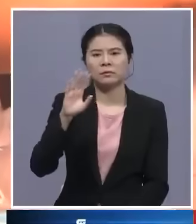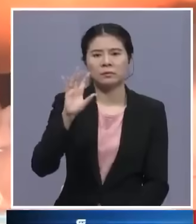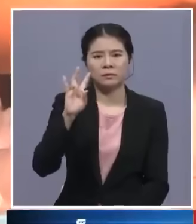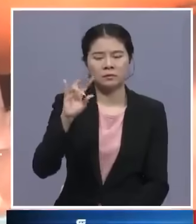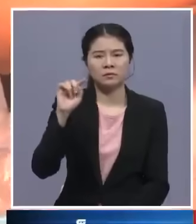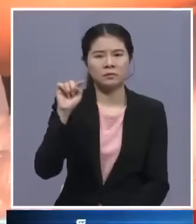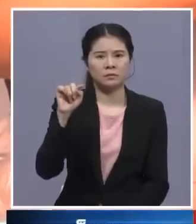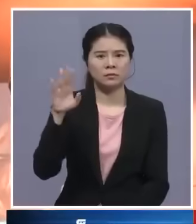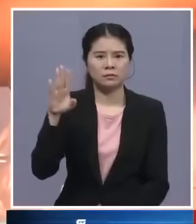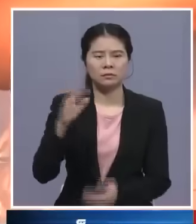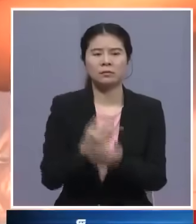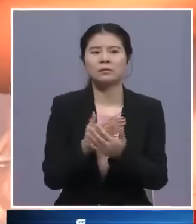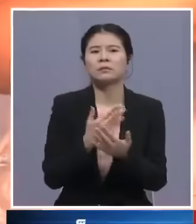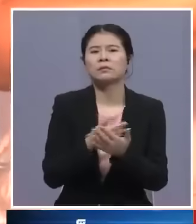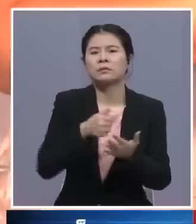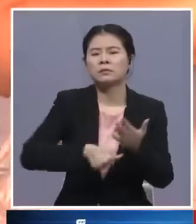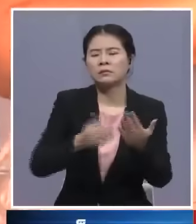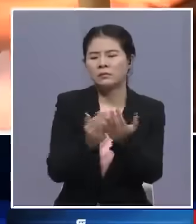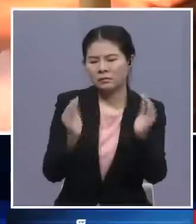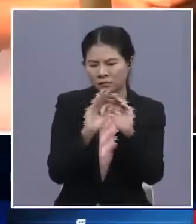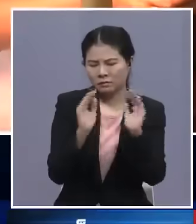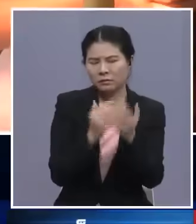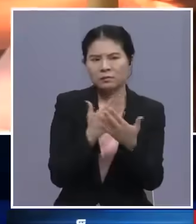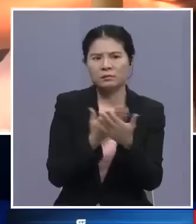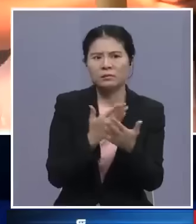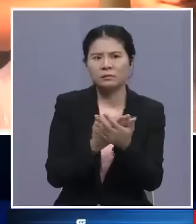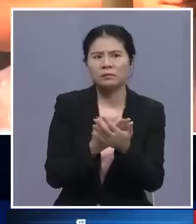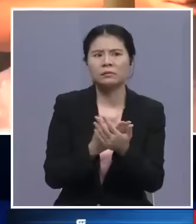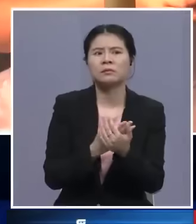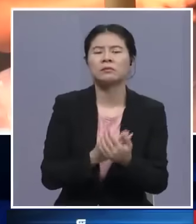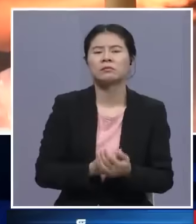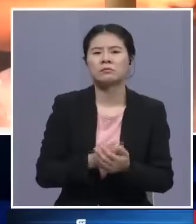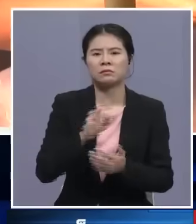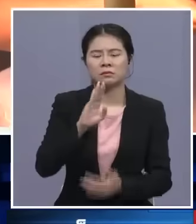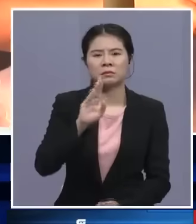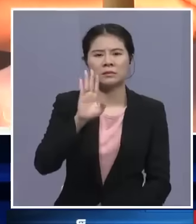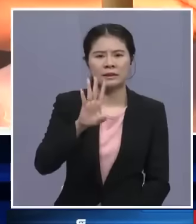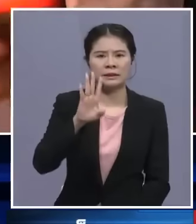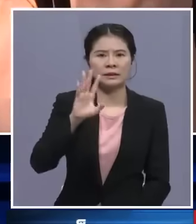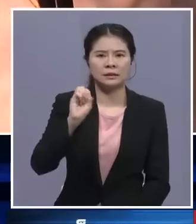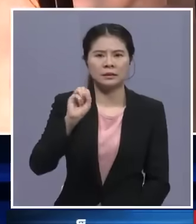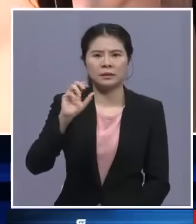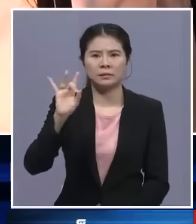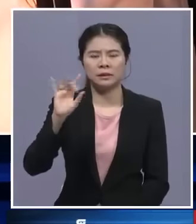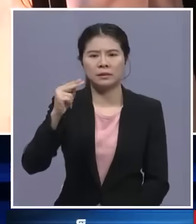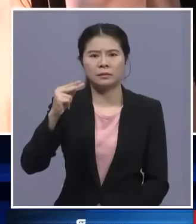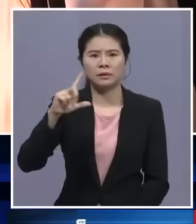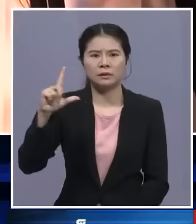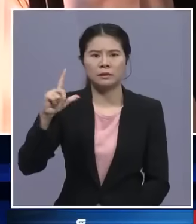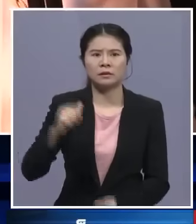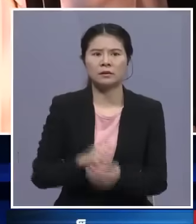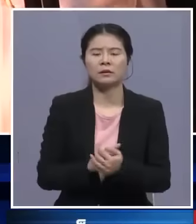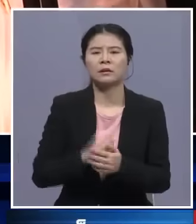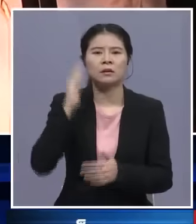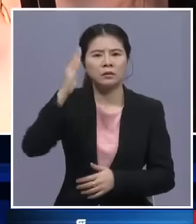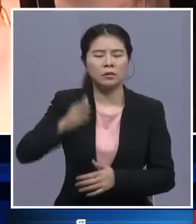หนี้ที่ไม่ก่อให้เกิดรายได้คือเป็นหนี้เสียฮะแล้วก็เป็นหนี้ครัวเรือน 480,000ล้านบาทกำลังจะกลายเป็น mplในอีก 2-3